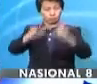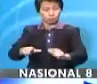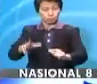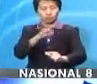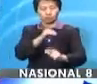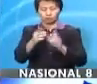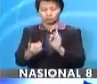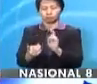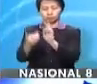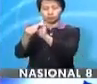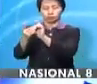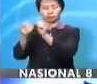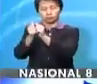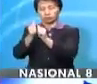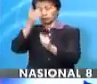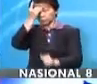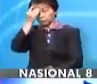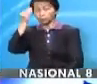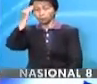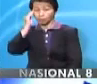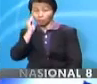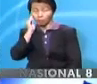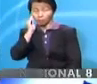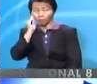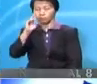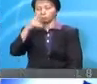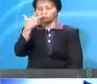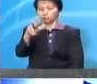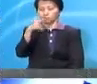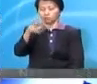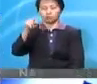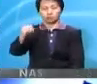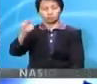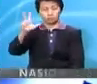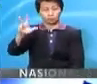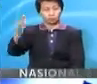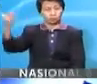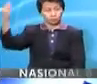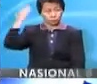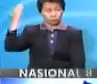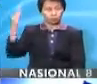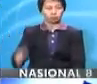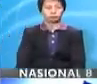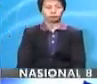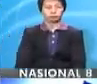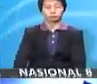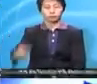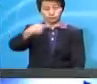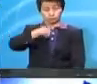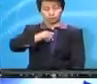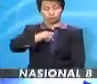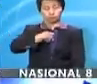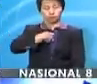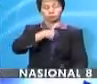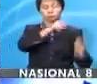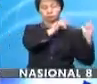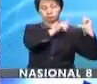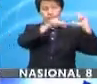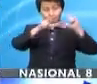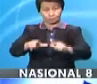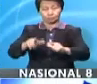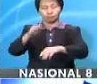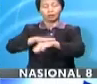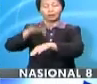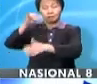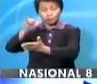dan pertemuannya dengan Tun Dr. Mahathir pada 13 Mac lalu. Saya meletak jawatan pada ketika itu